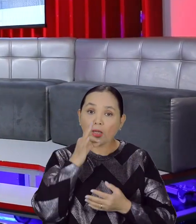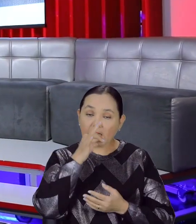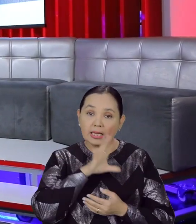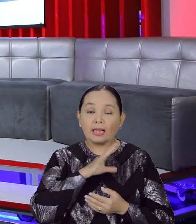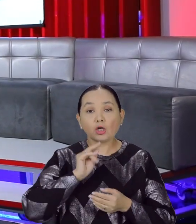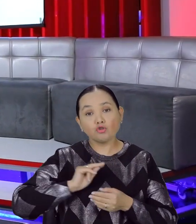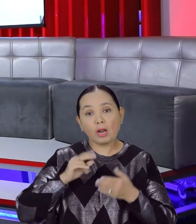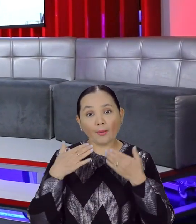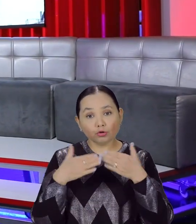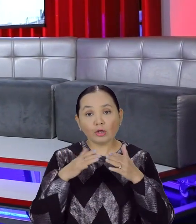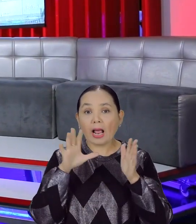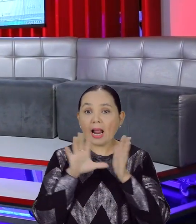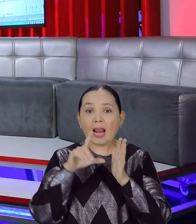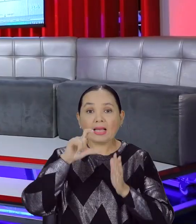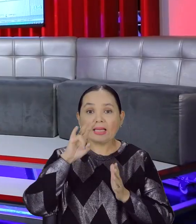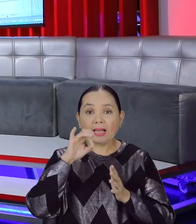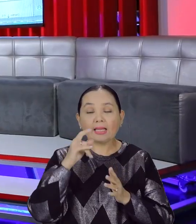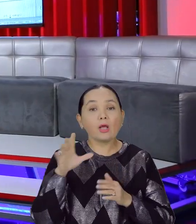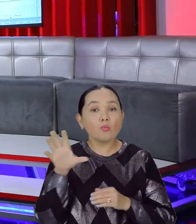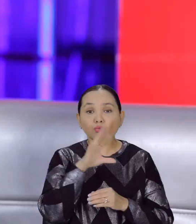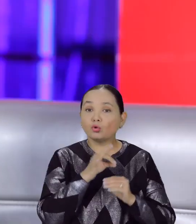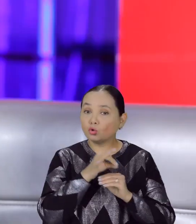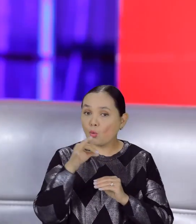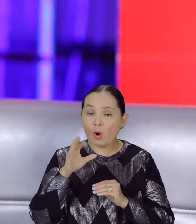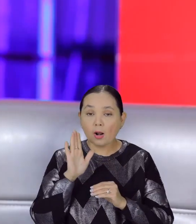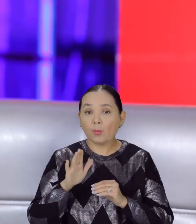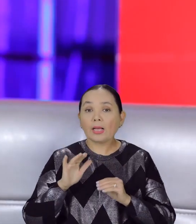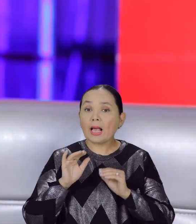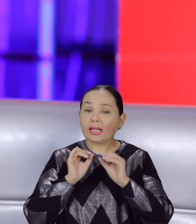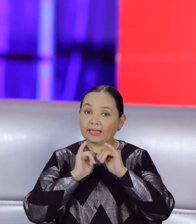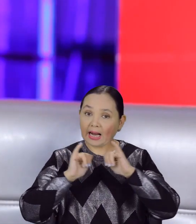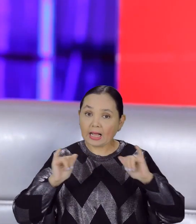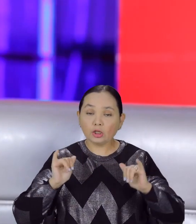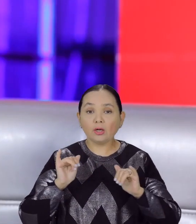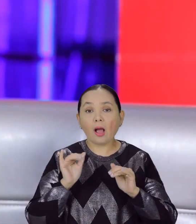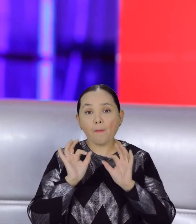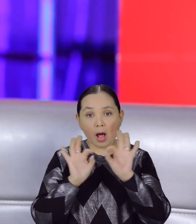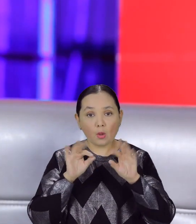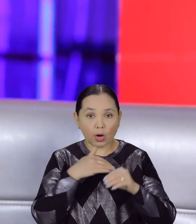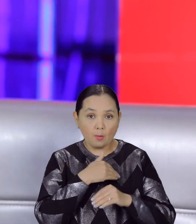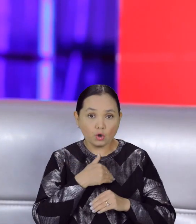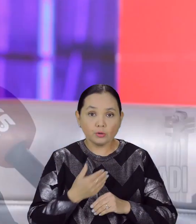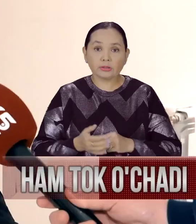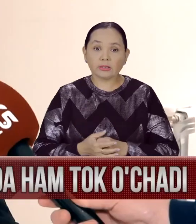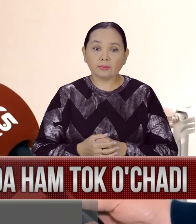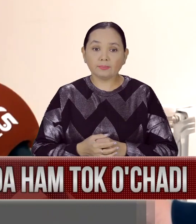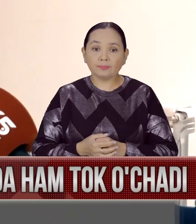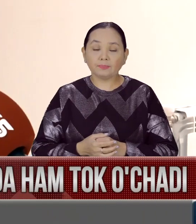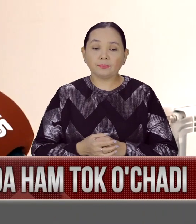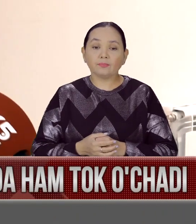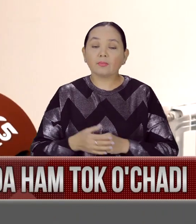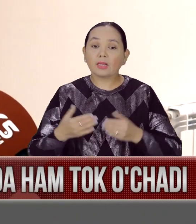ular ishlab chiqarayotgan elektr energiyasi butun tuman bo'ylab tarqatilayotganini ma'lum qilmoqchimiz.